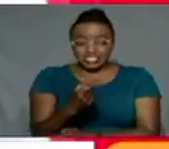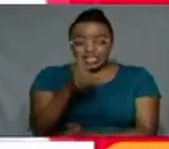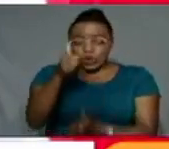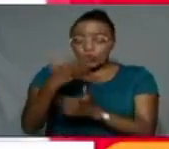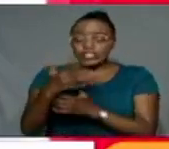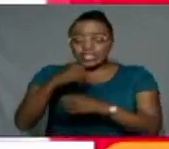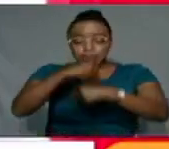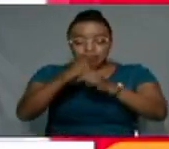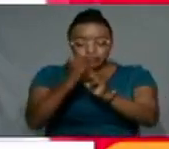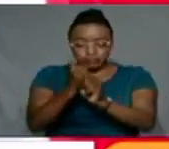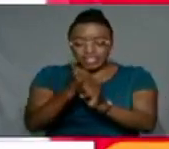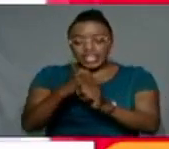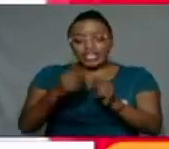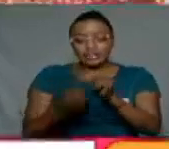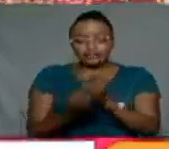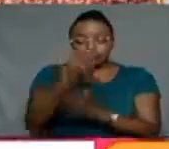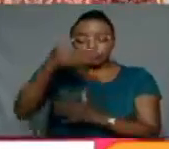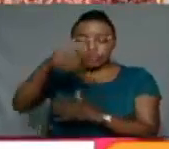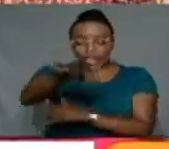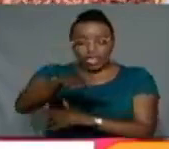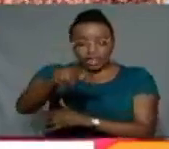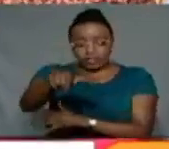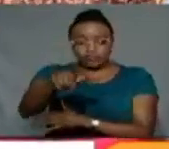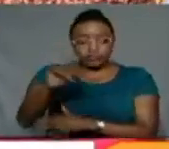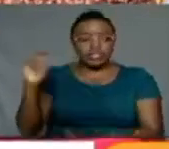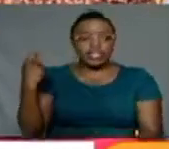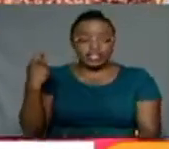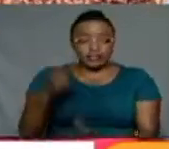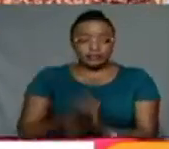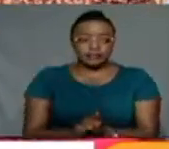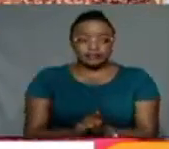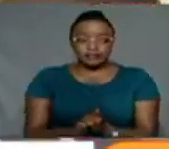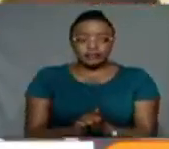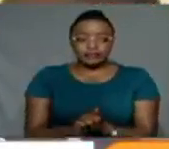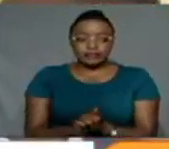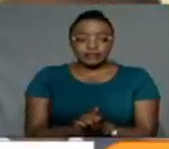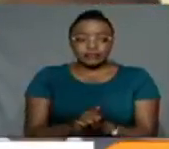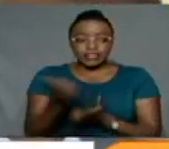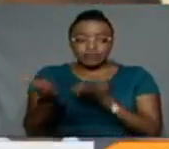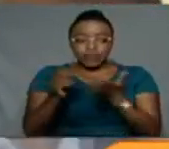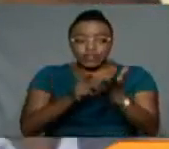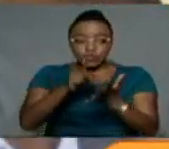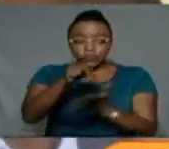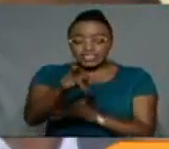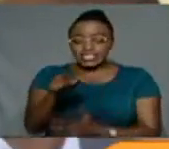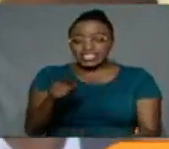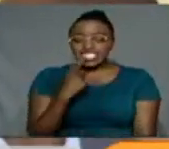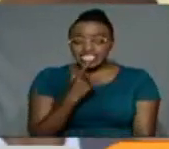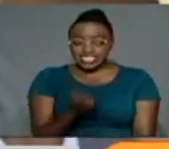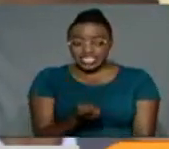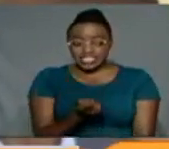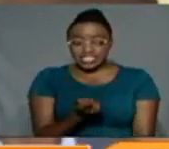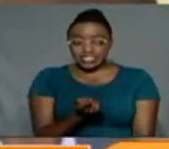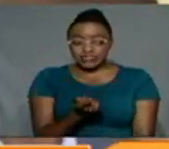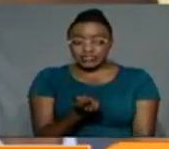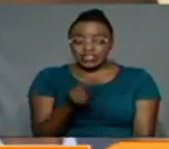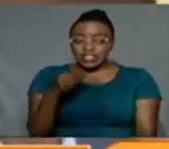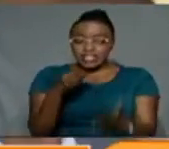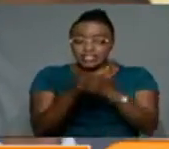imekuzwa hapa kwetu. Hiyo trading ya kununua hiyo mchele, hii